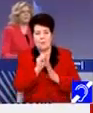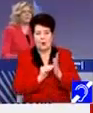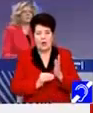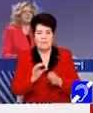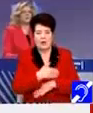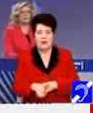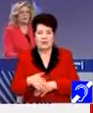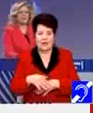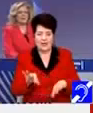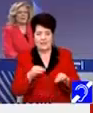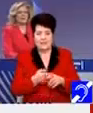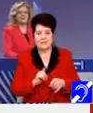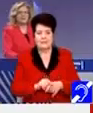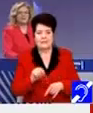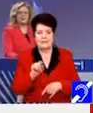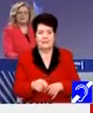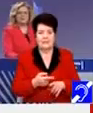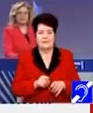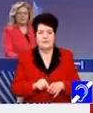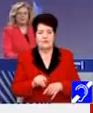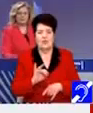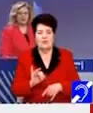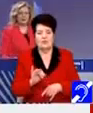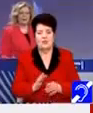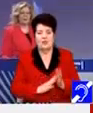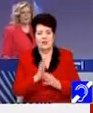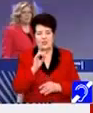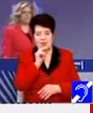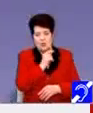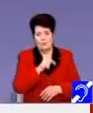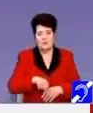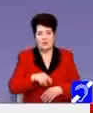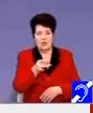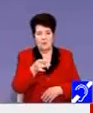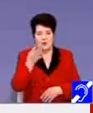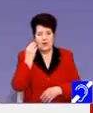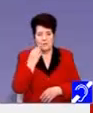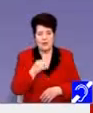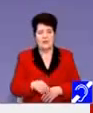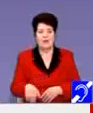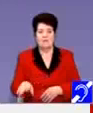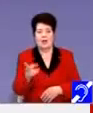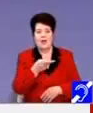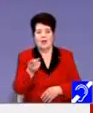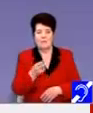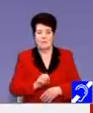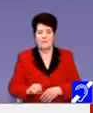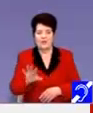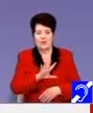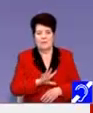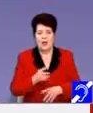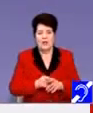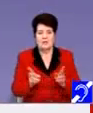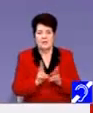transfrontalieră, poate oferi sprijin necesar dezvoltării regionale și creșterii economice în Republica Moldova. La Chișinău, un altul oficial european se va